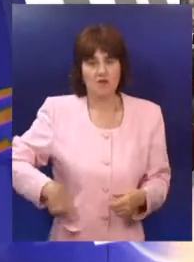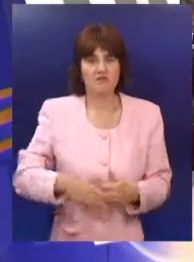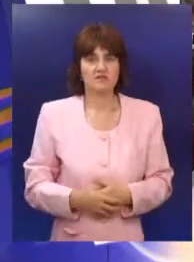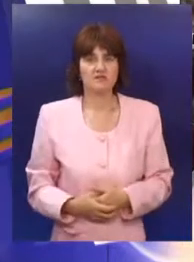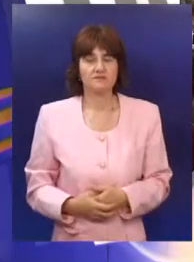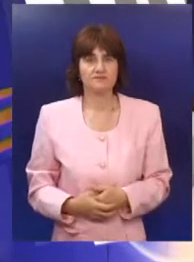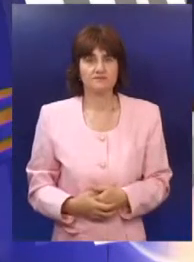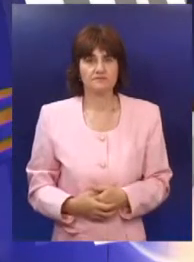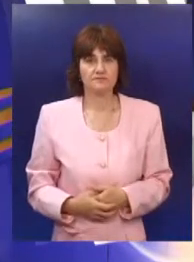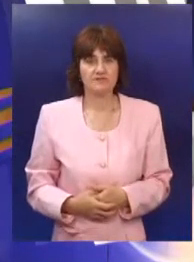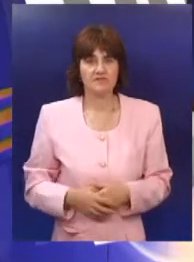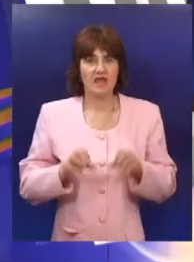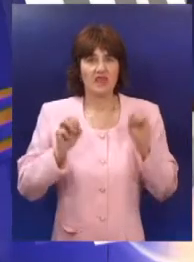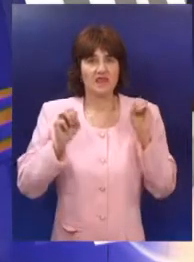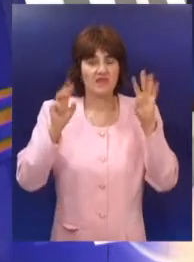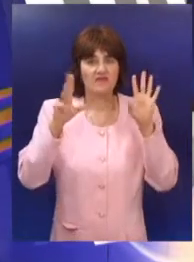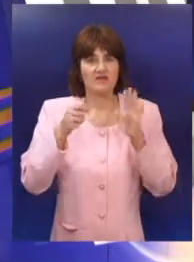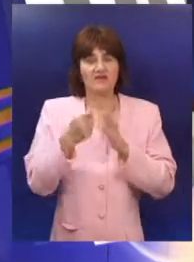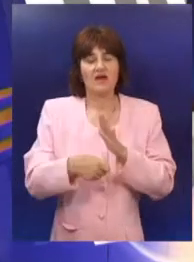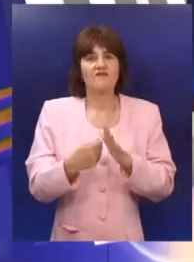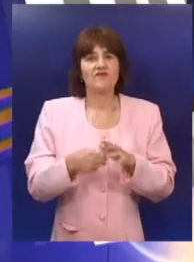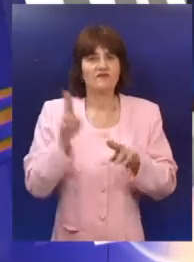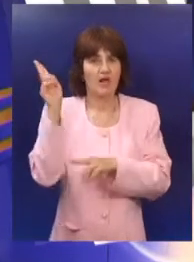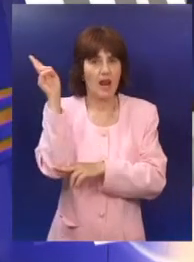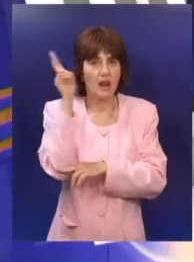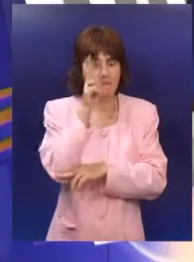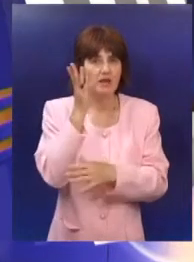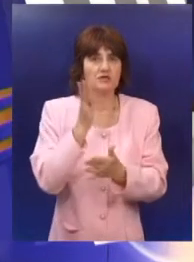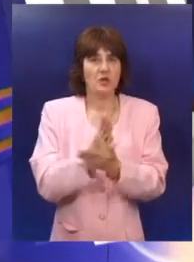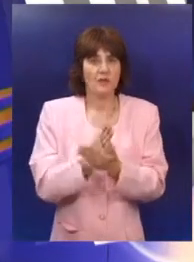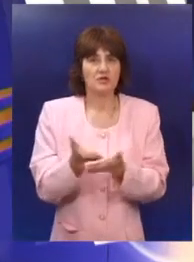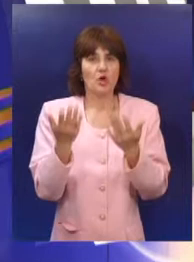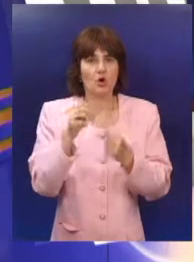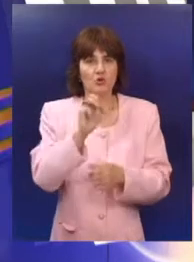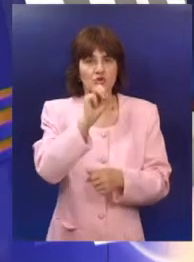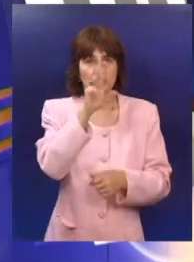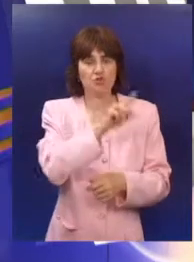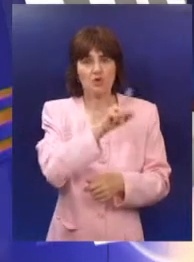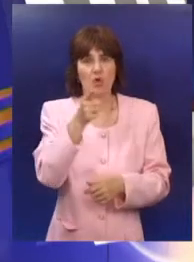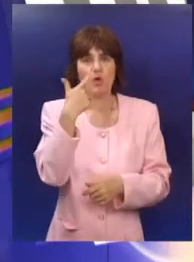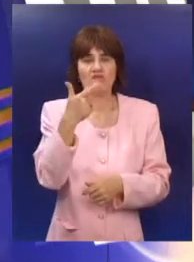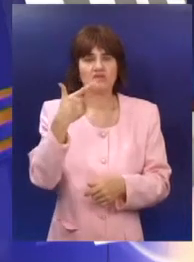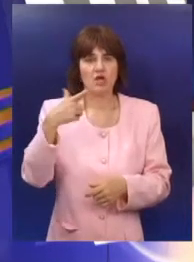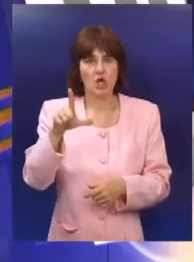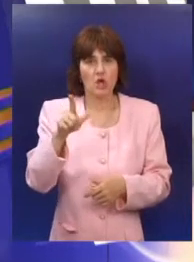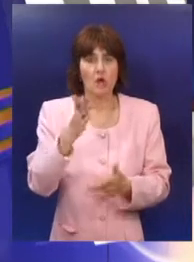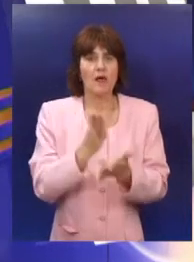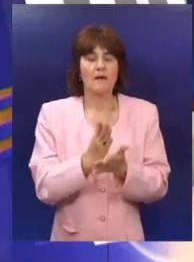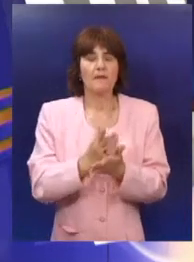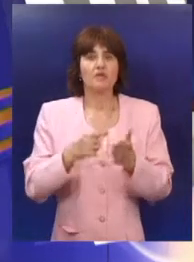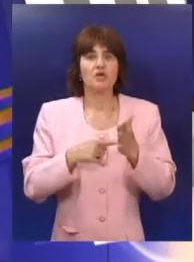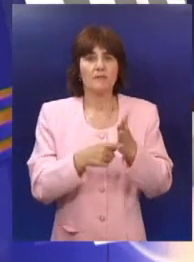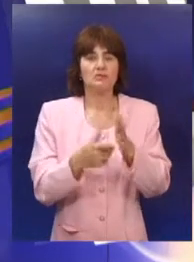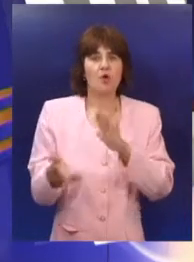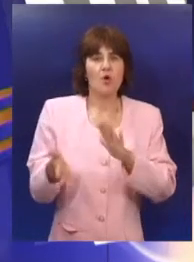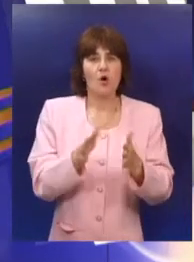Kragujevcu. 19. po redu festival evropskog filma na Paliću biće održan od 14. do 20. jula, a na njemu će